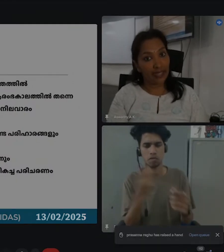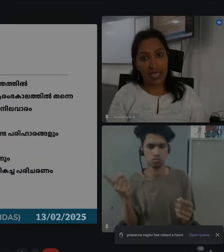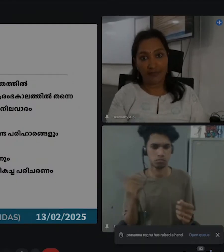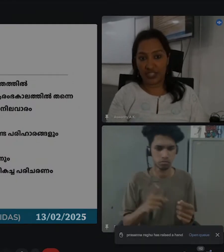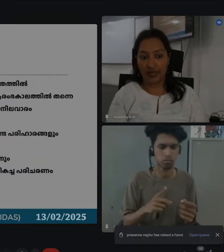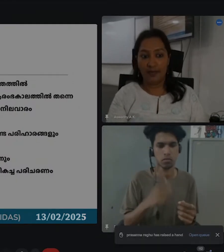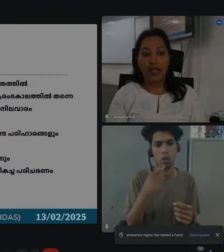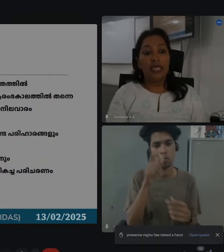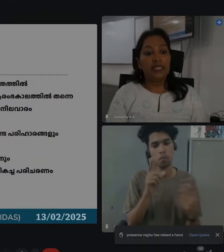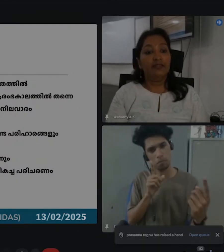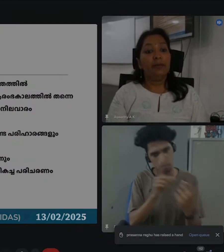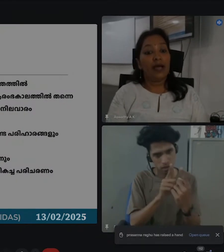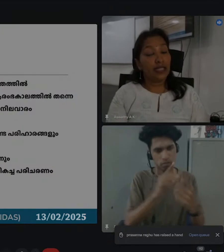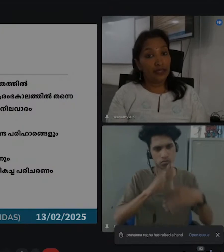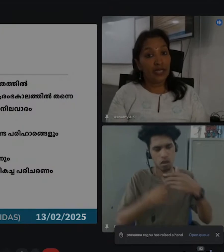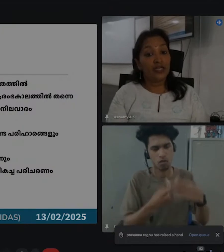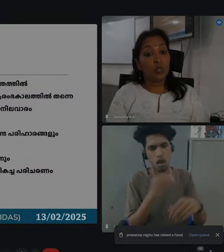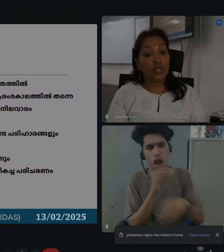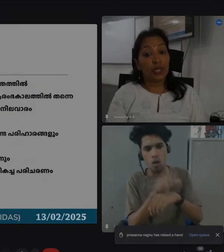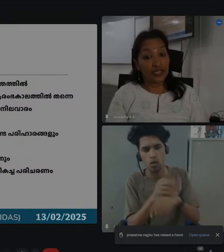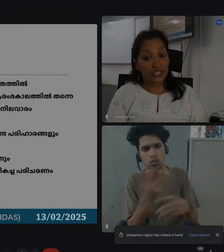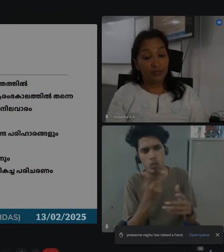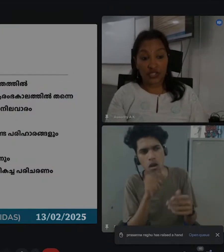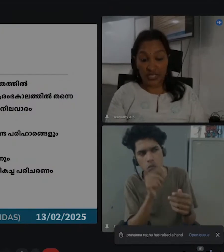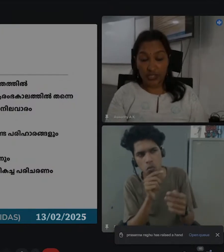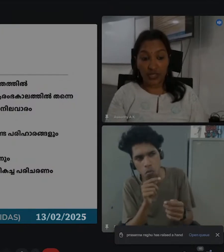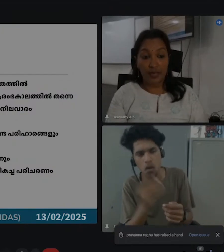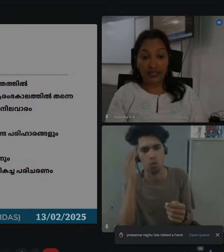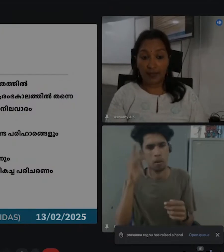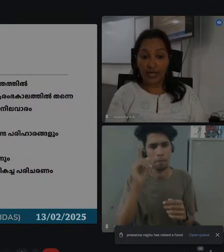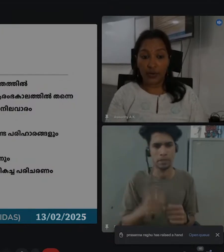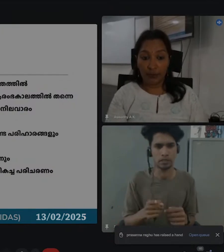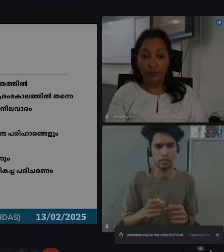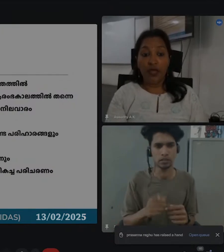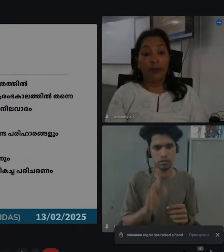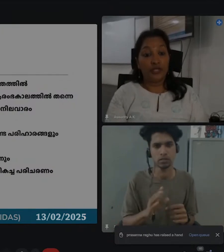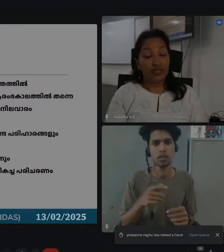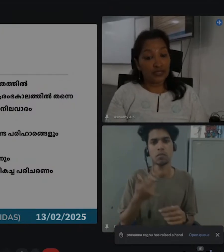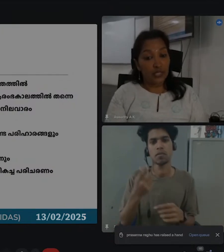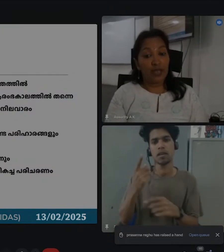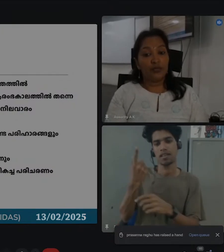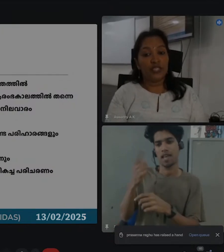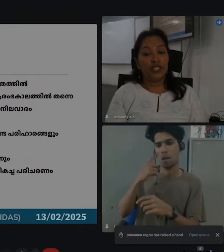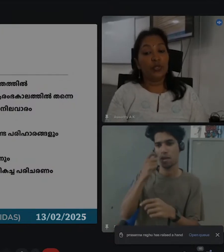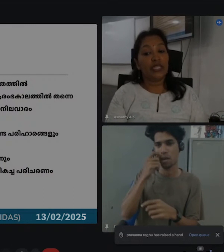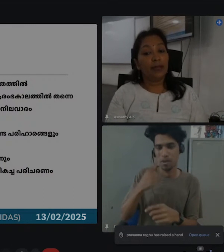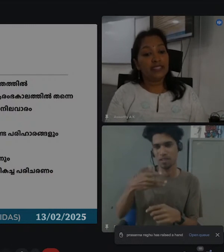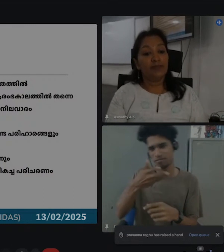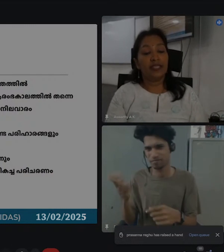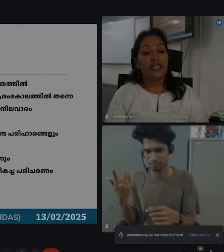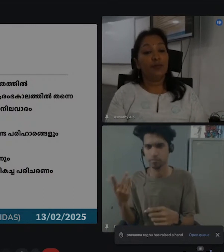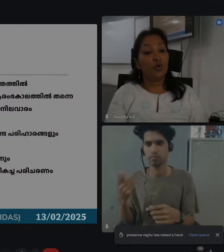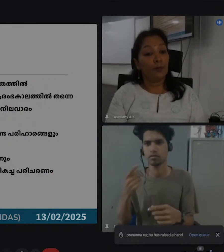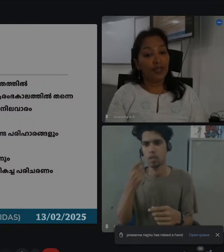നൽകേണ്ടത് വളരെ ആവശ്യമാണ്. ഇതുവഴി മാതാപിതാക്കൾക്ക് പ്രശ്നം തിരിച്ചറിയുന്നതിനും അധ്യാപകരോടൊപ്പം മറ്റു വിദഗ്ധരുമായും ചേർന്ന് കുട്ടിക്ക്